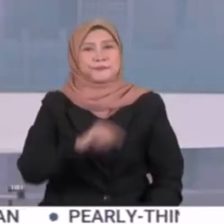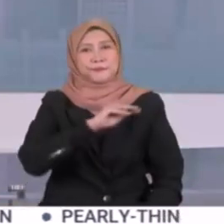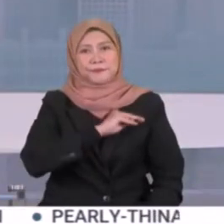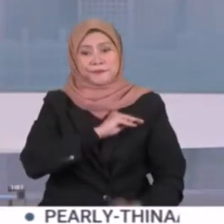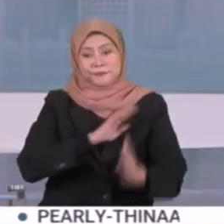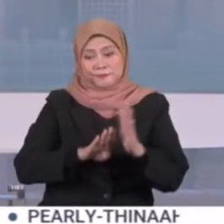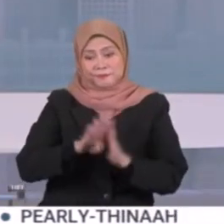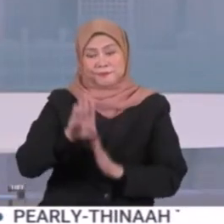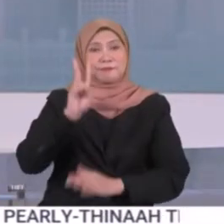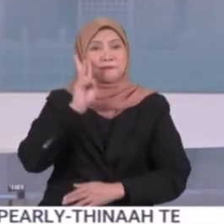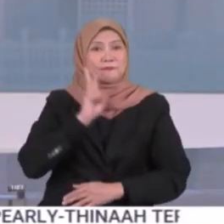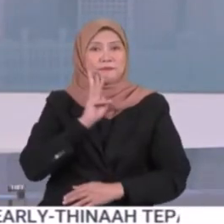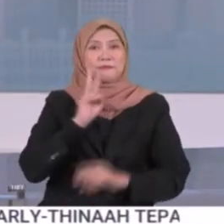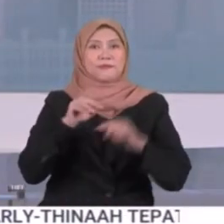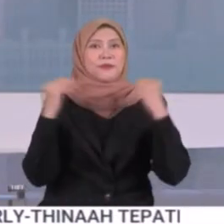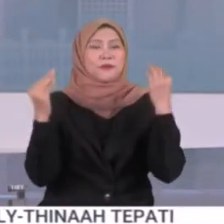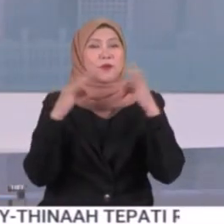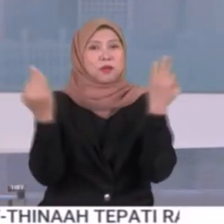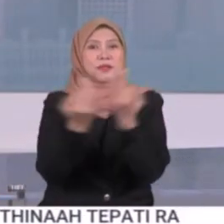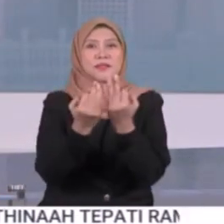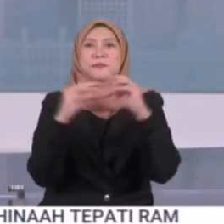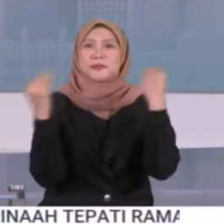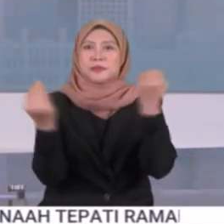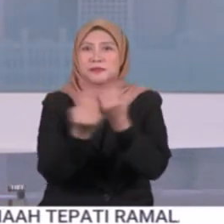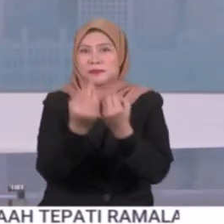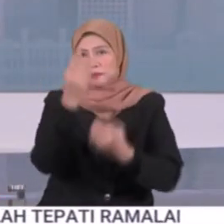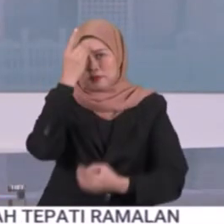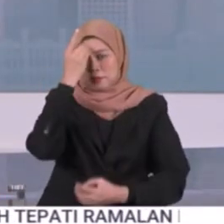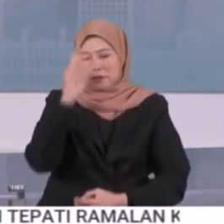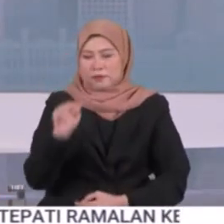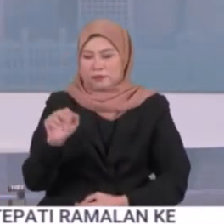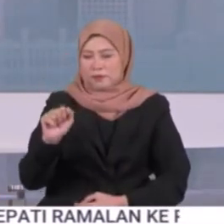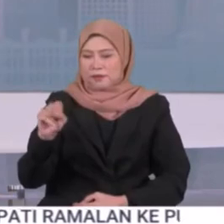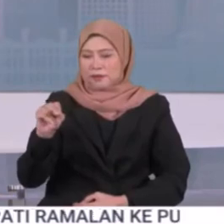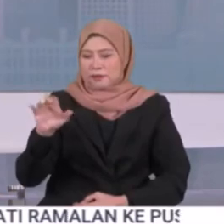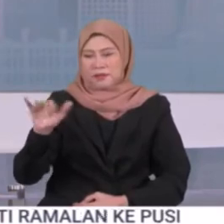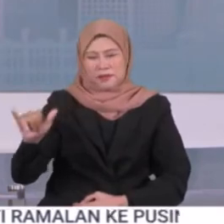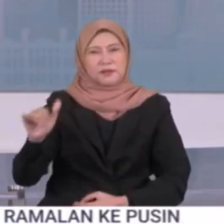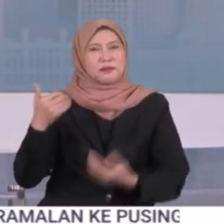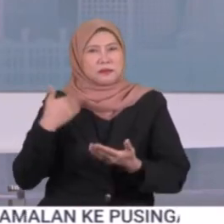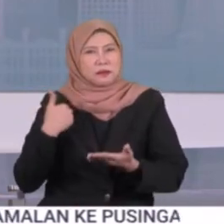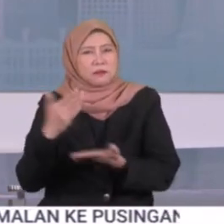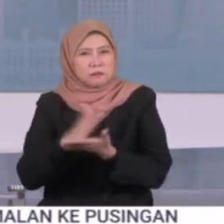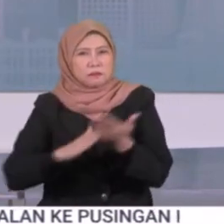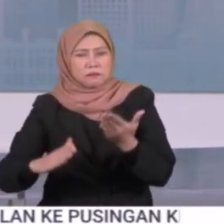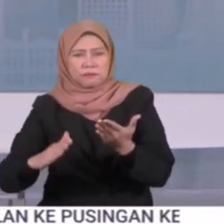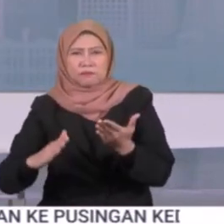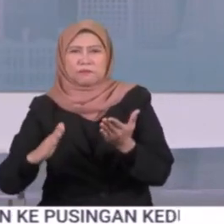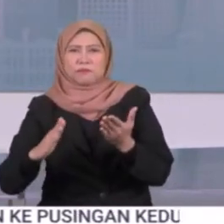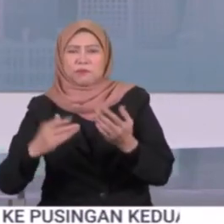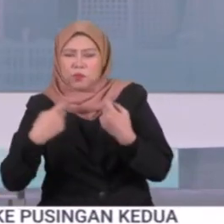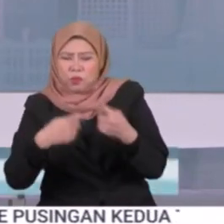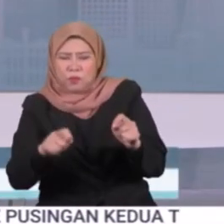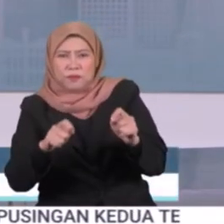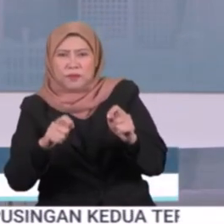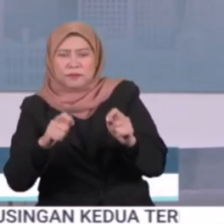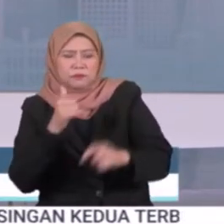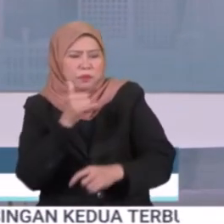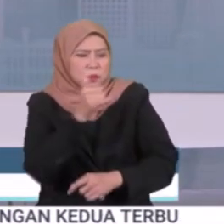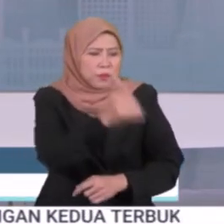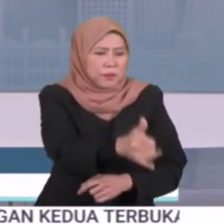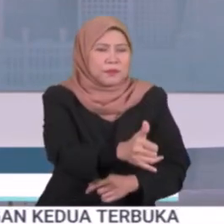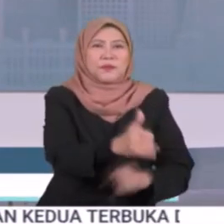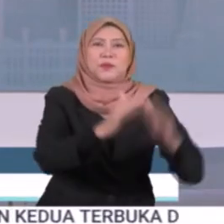Menteri Pembangunan Wanita, Keluarga dan Masyarakat Datuk Seri Nancy Shukri mendedahkan terdapat pihak cuba mengintip rumah perlindungan